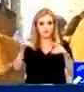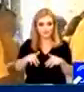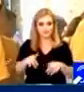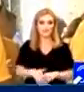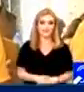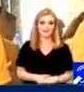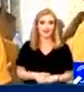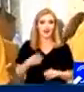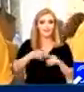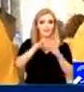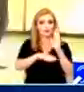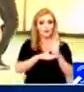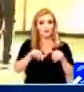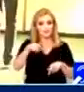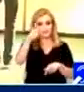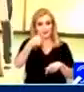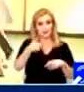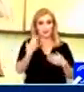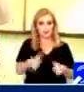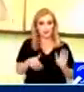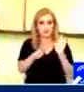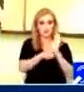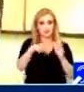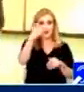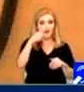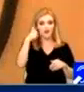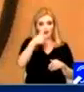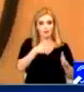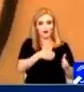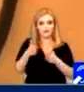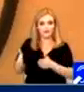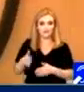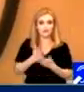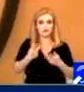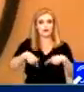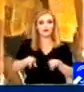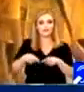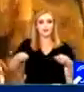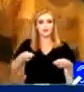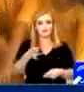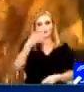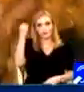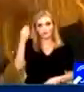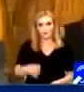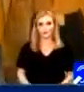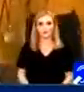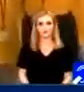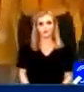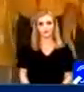tine. Programul DOR a ajuns în acest an la 6-a ediție și este organizat sub patronajul Guvernului Republicii